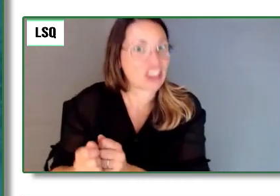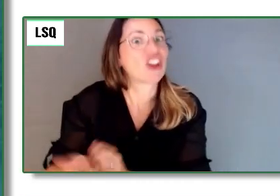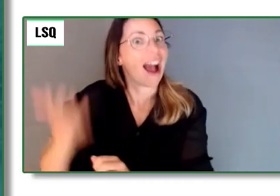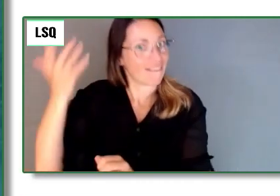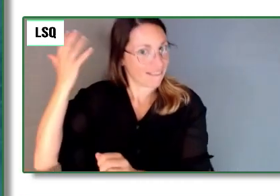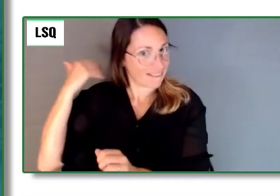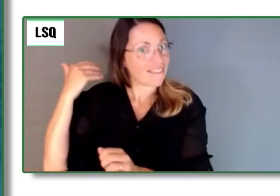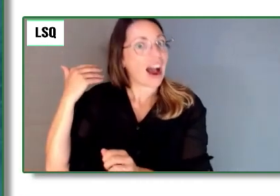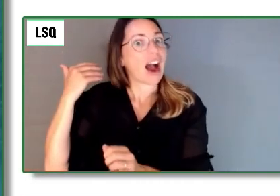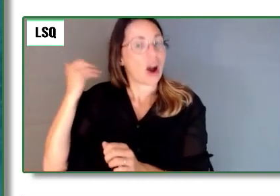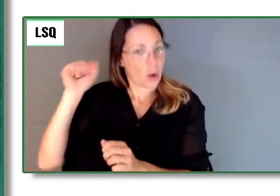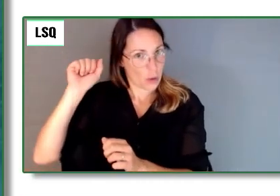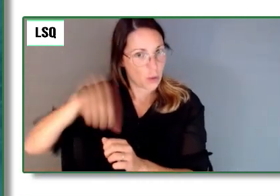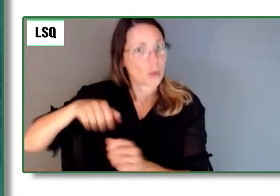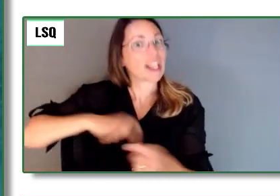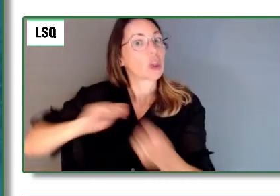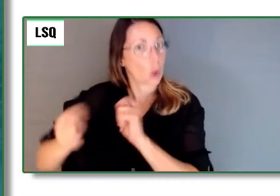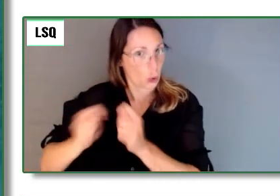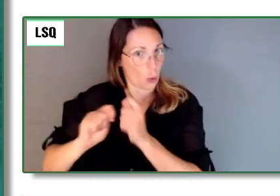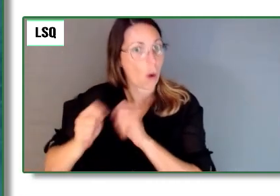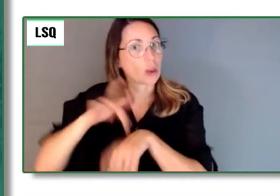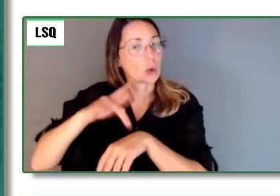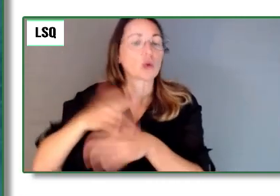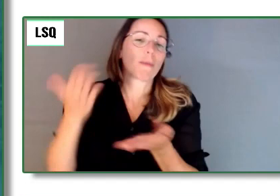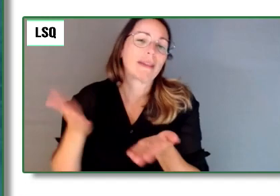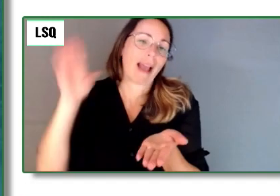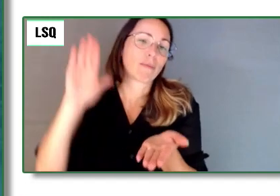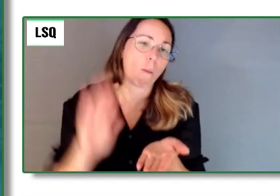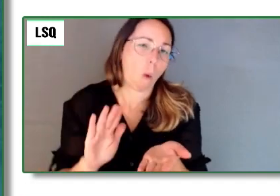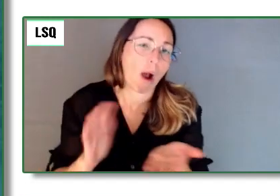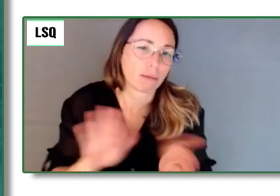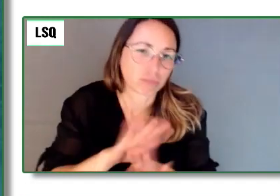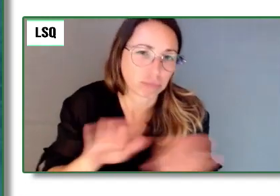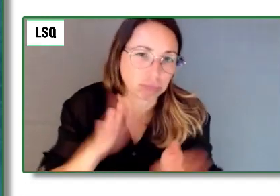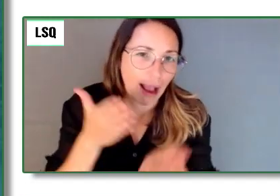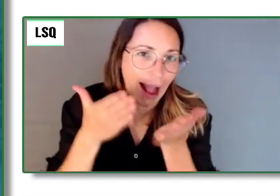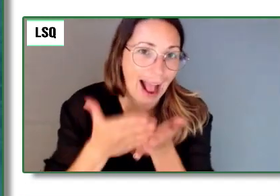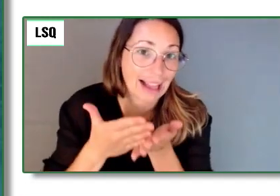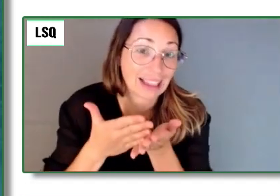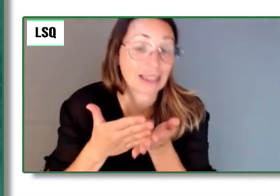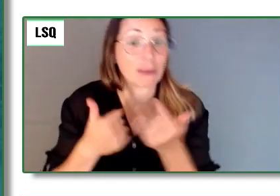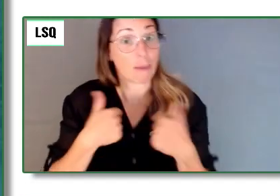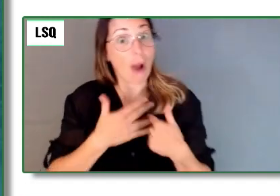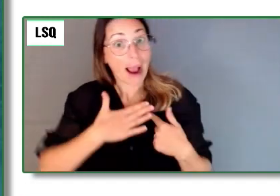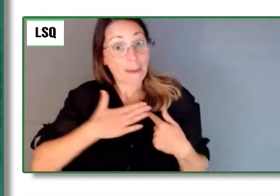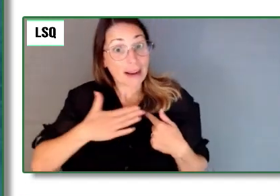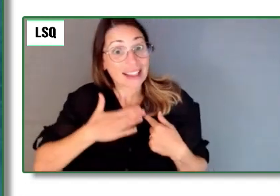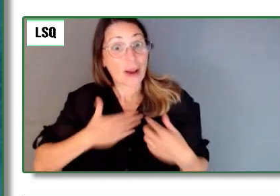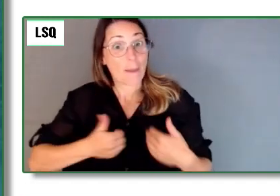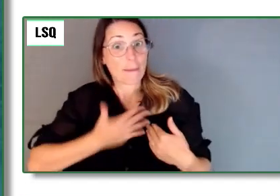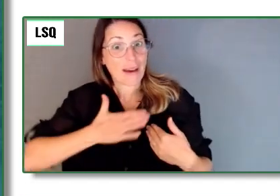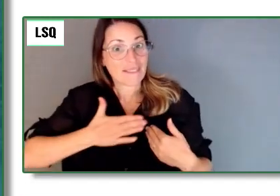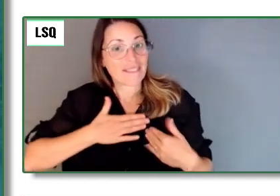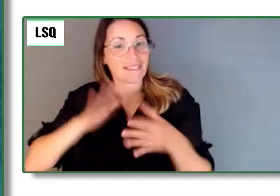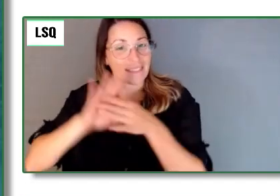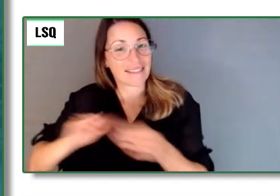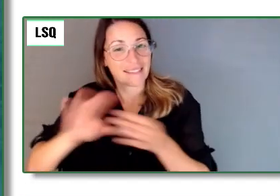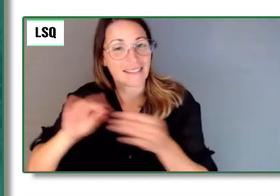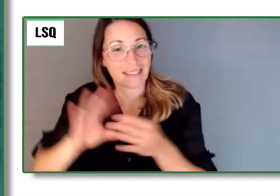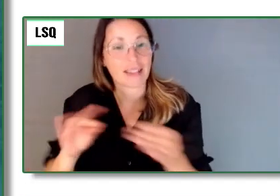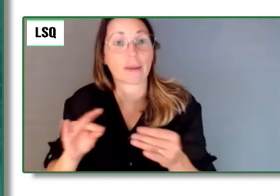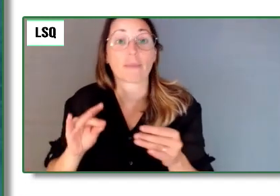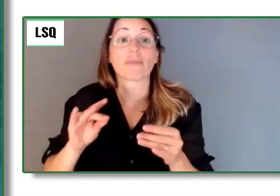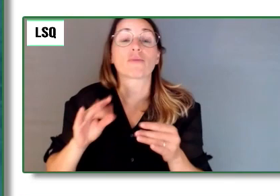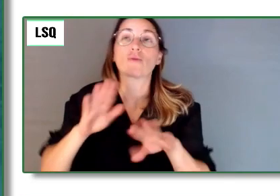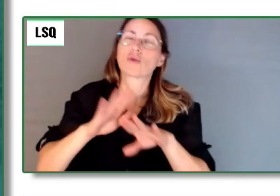Et je me suis concentrée dans la vie pour permettre aux gens de comprendre que nous avons une responsabilité de leadership, que nous avons également